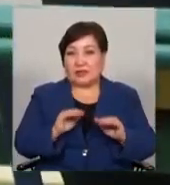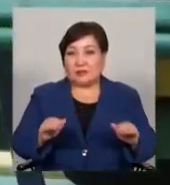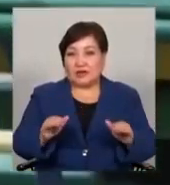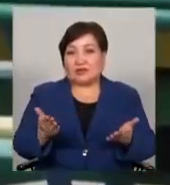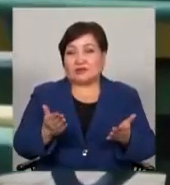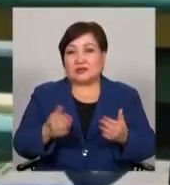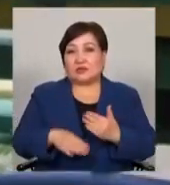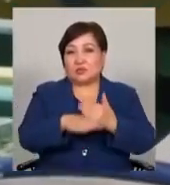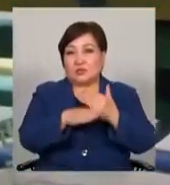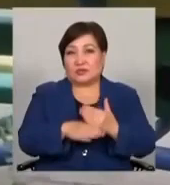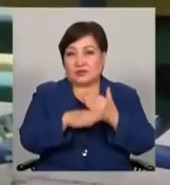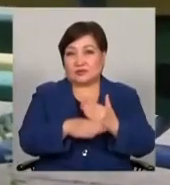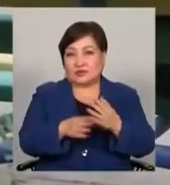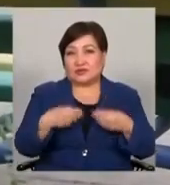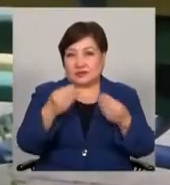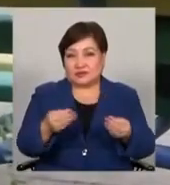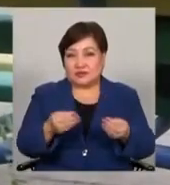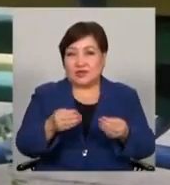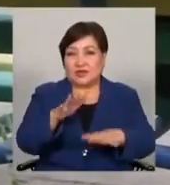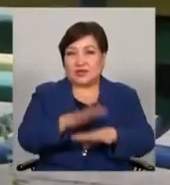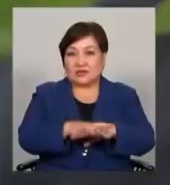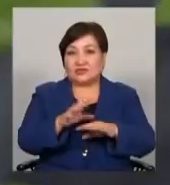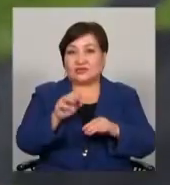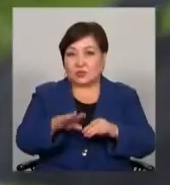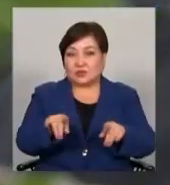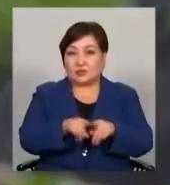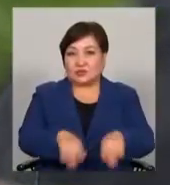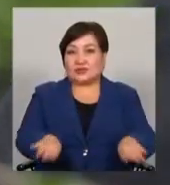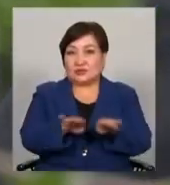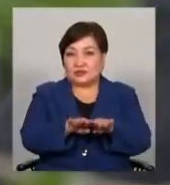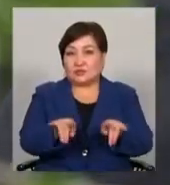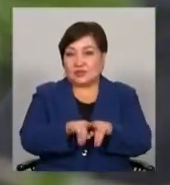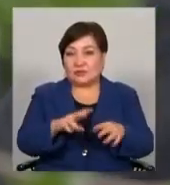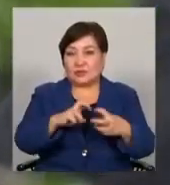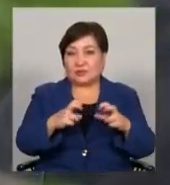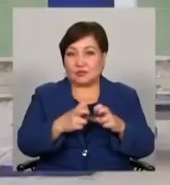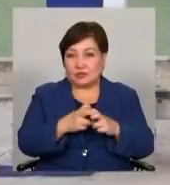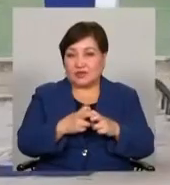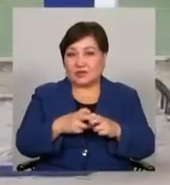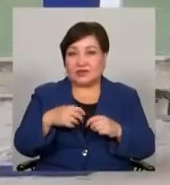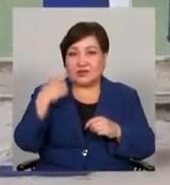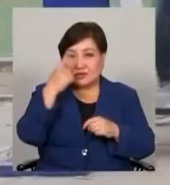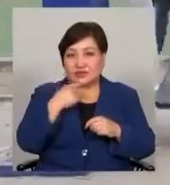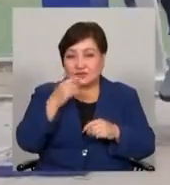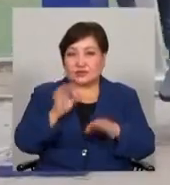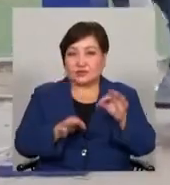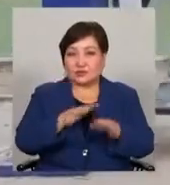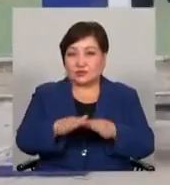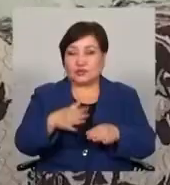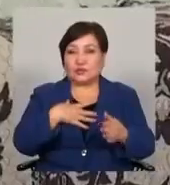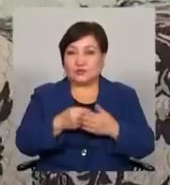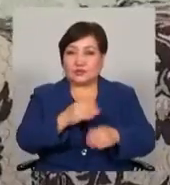шотын да бұғаттап тастаған. Бұл жолы да сондай проблема туындаған соң жеке сот орындаушысын өз күшімен тауып іздеп бардым деп